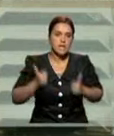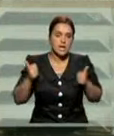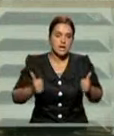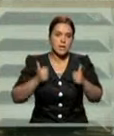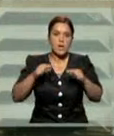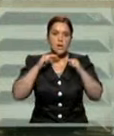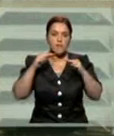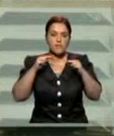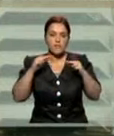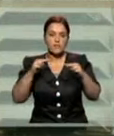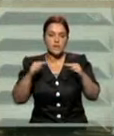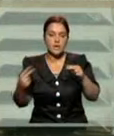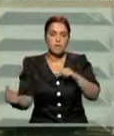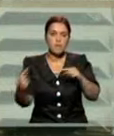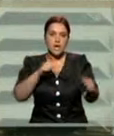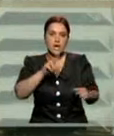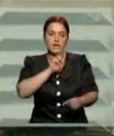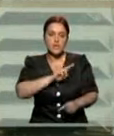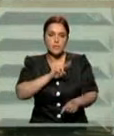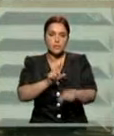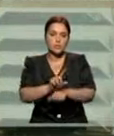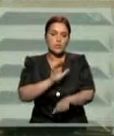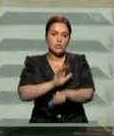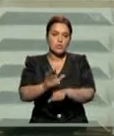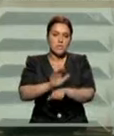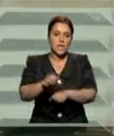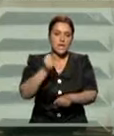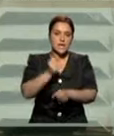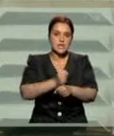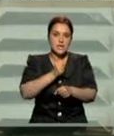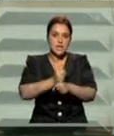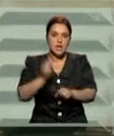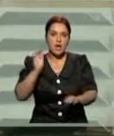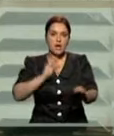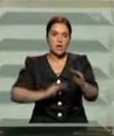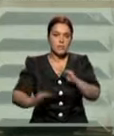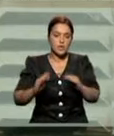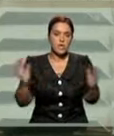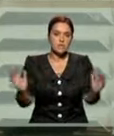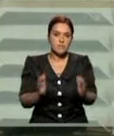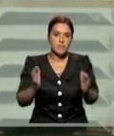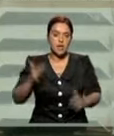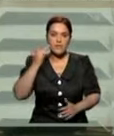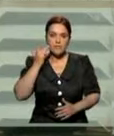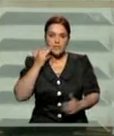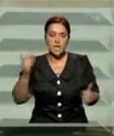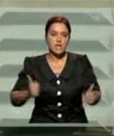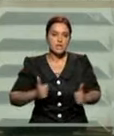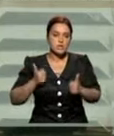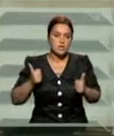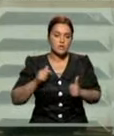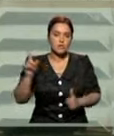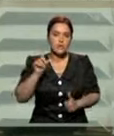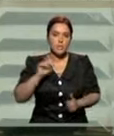своим коллегам, к производству, к оборудованию, беречь стараемся, чтобы все было у